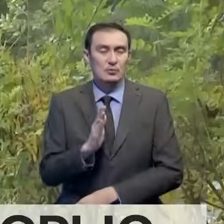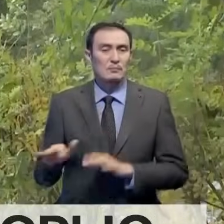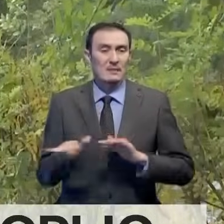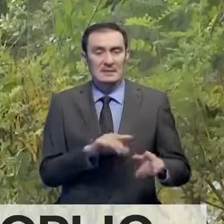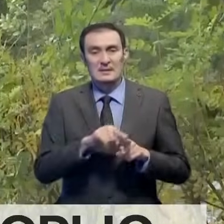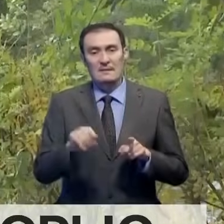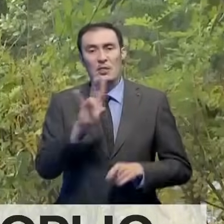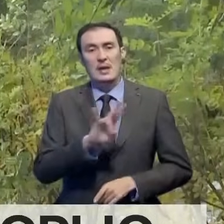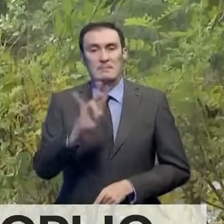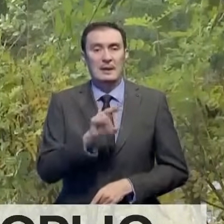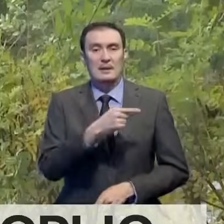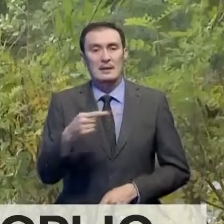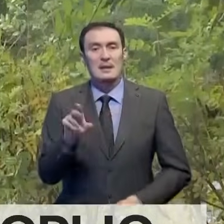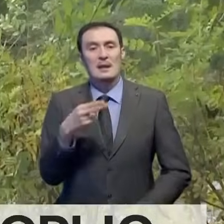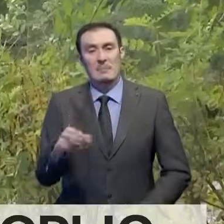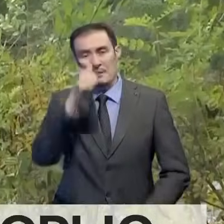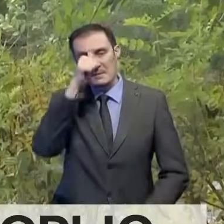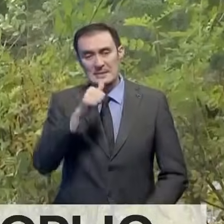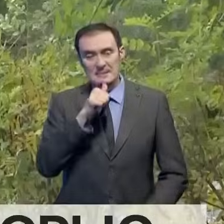в ноябре-декабре месяцах.